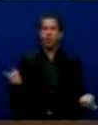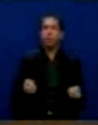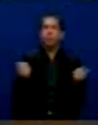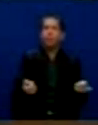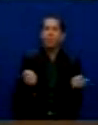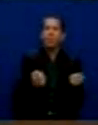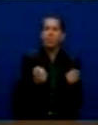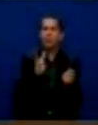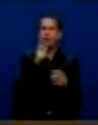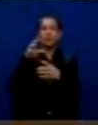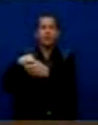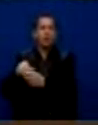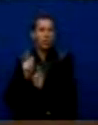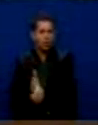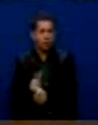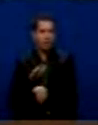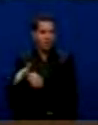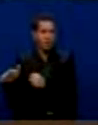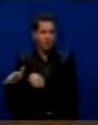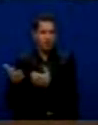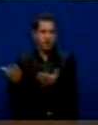që mund të vlerësohen si